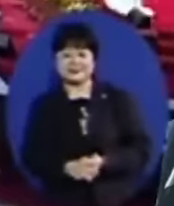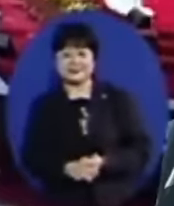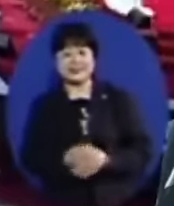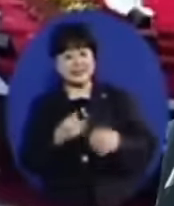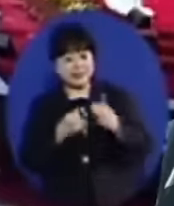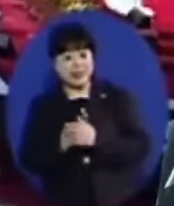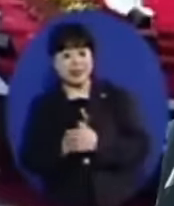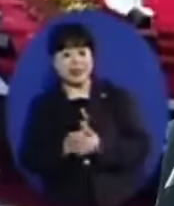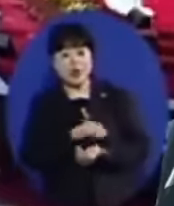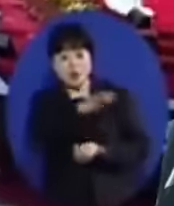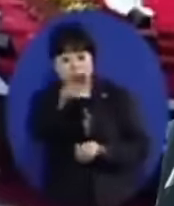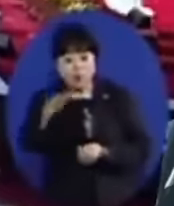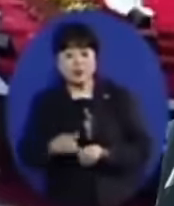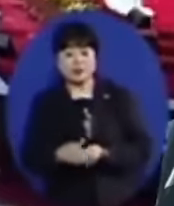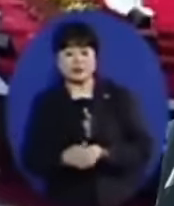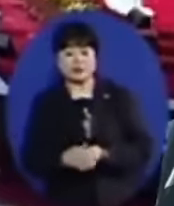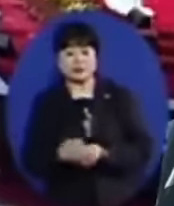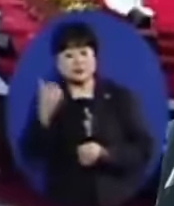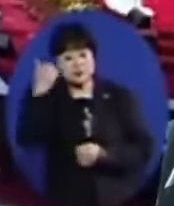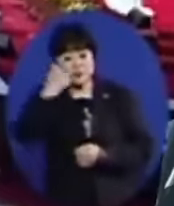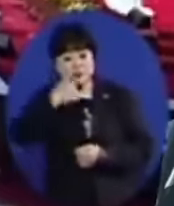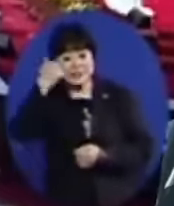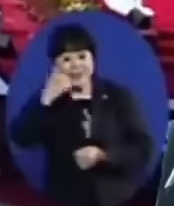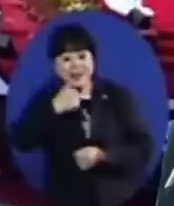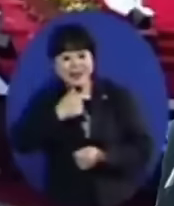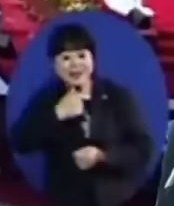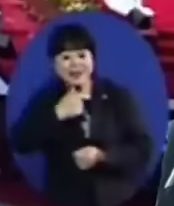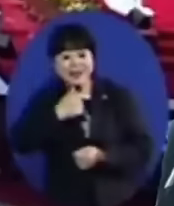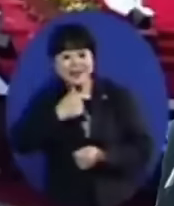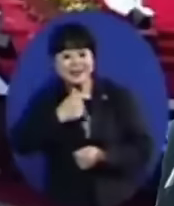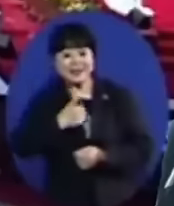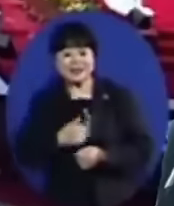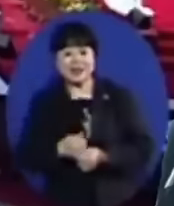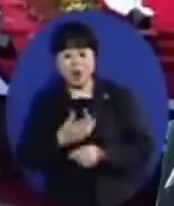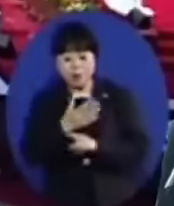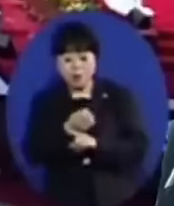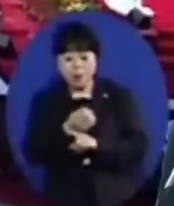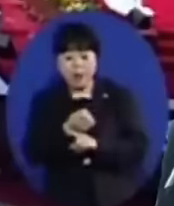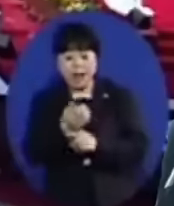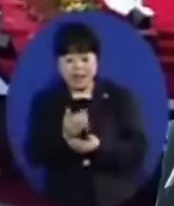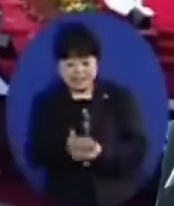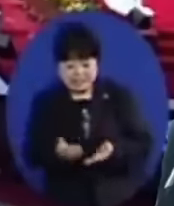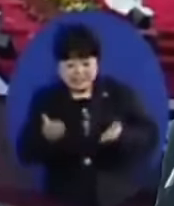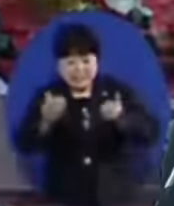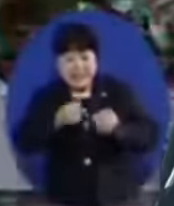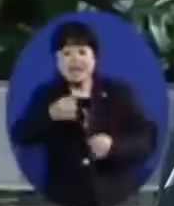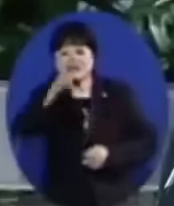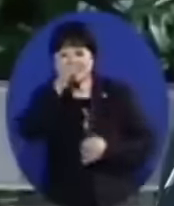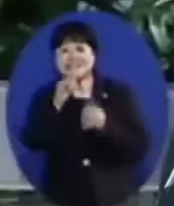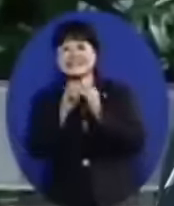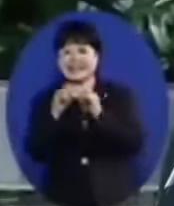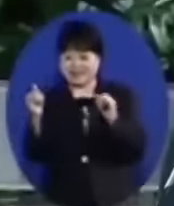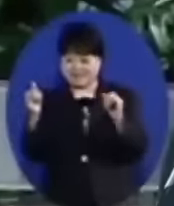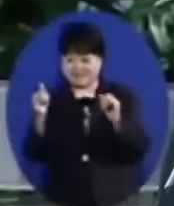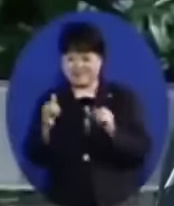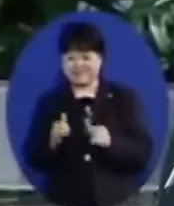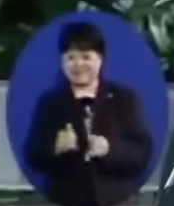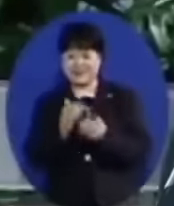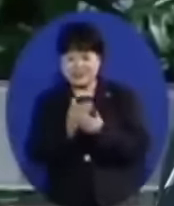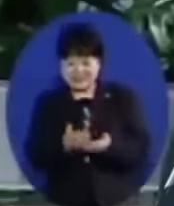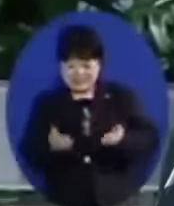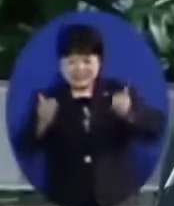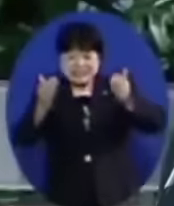그러므로 우리를 어떠한 사람이냐, 이 보배를 질그릇에 가진 사람인 것입니다. 우리